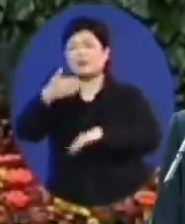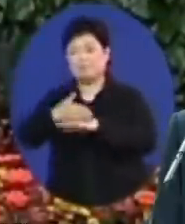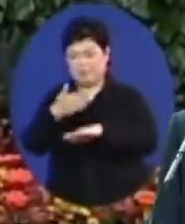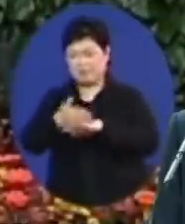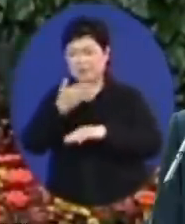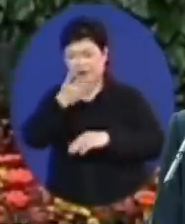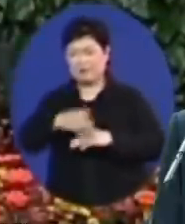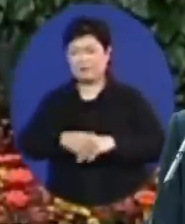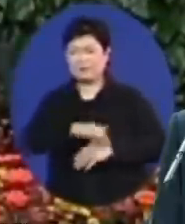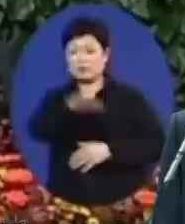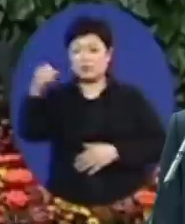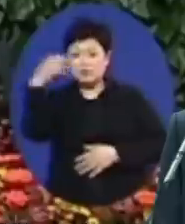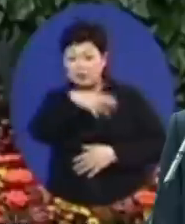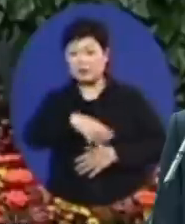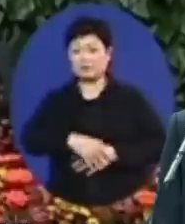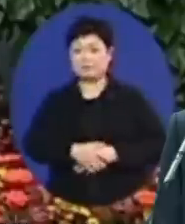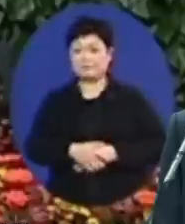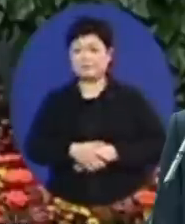우리는 그냥